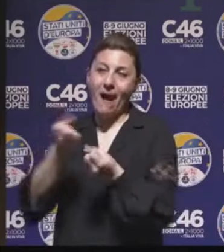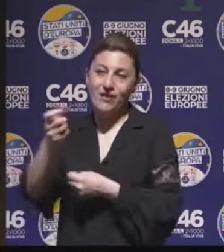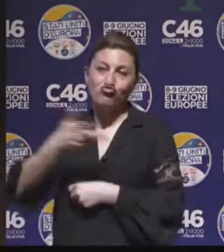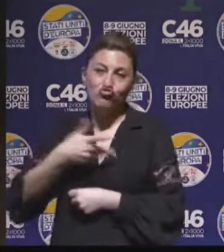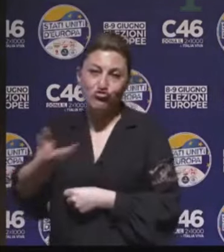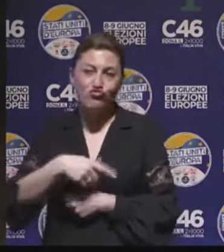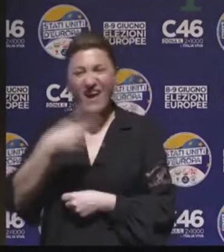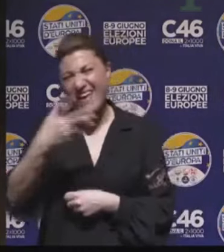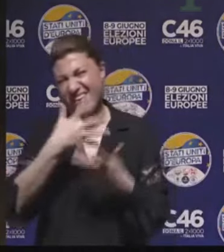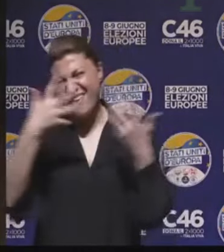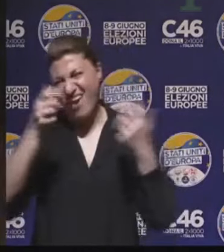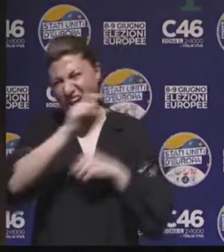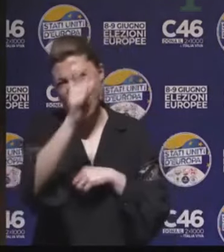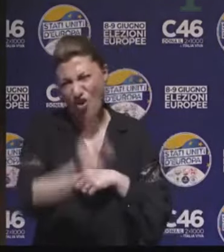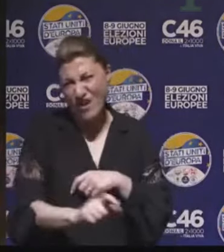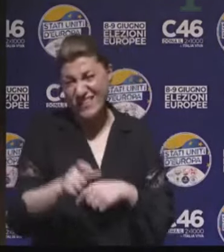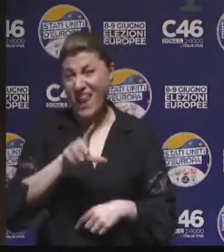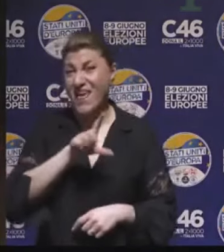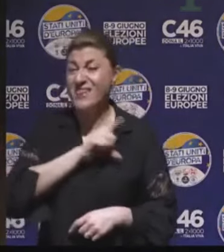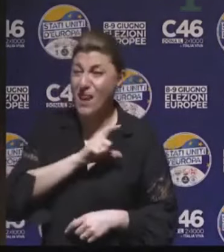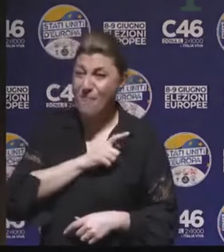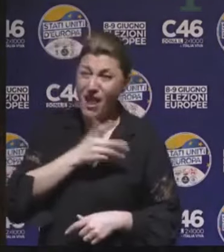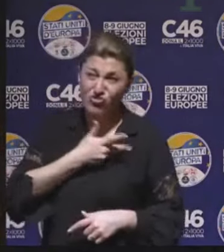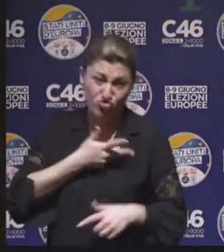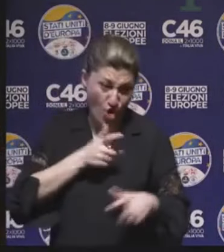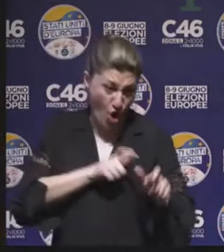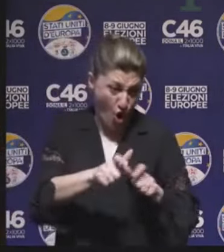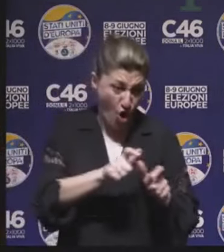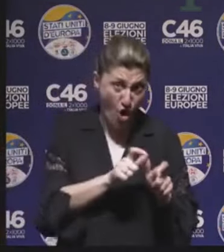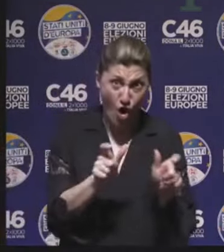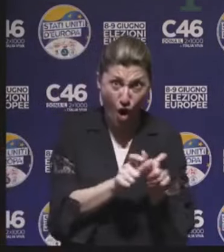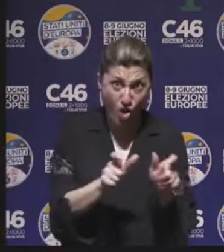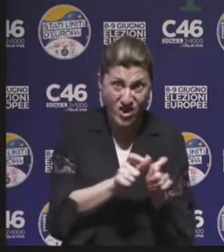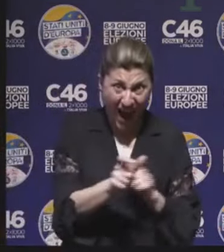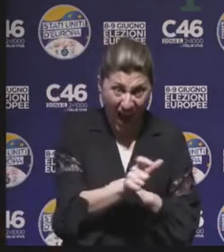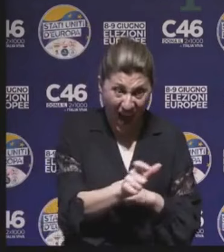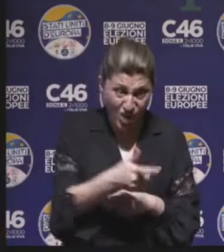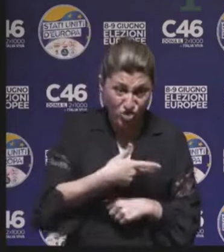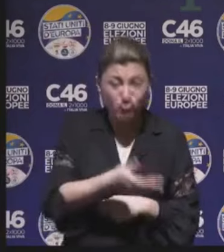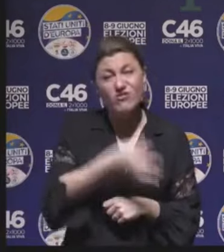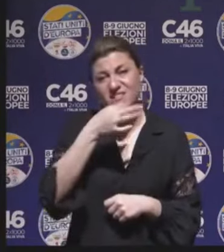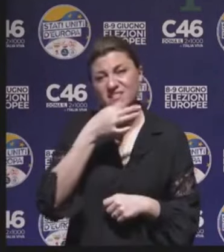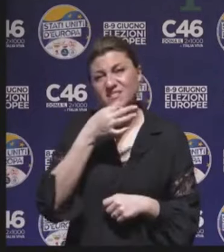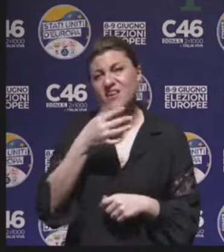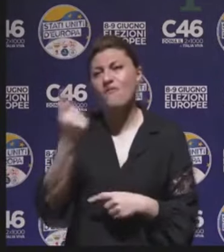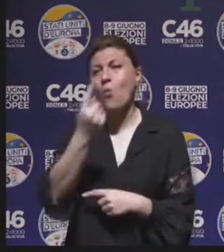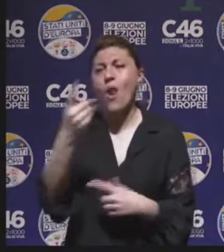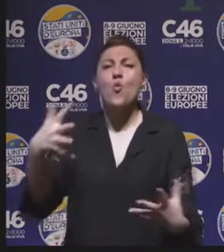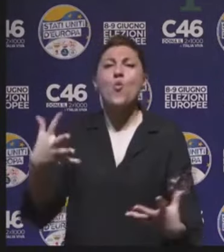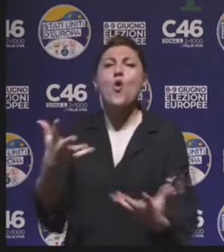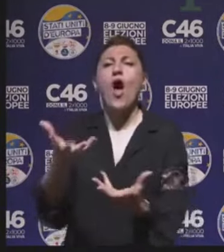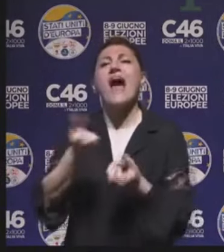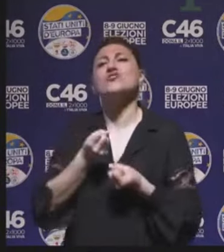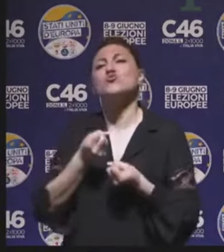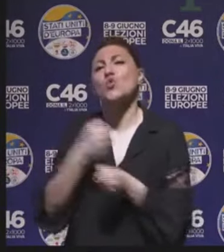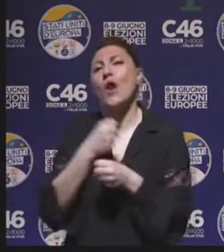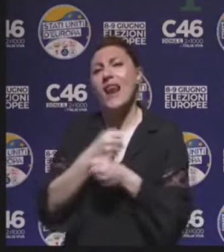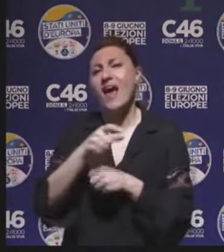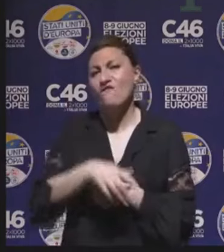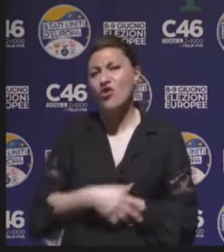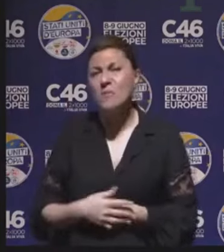l'Italia del merito è fondata sul cognato abbia la necessità tutte le volte di assumere personale per Lolo Brigida Ma che se ne